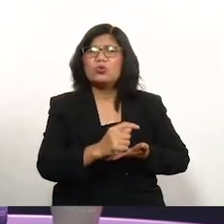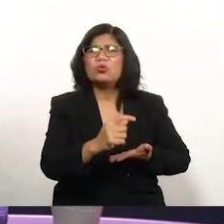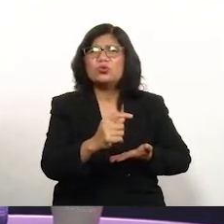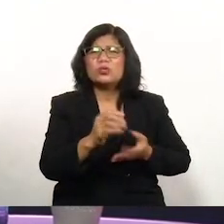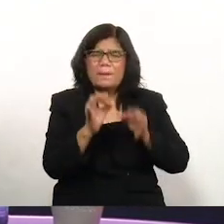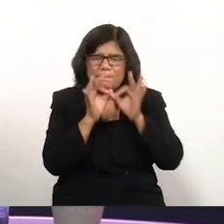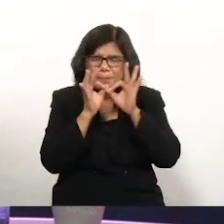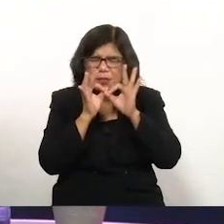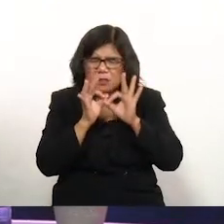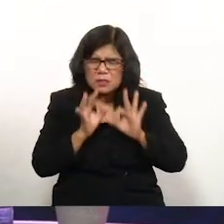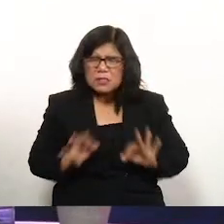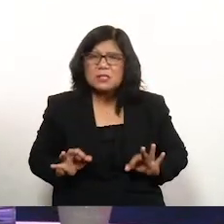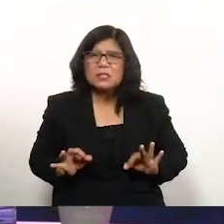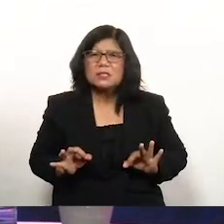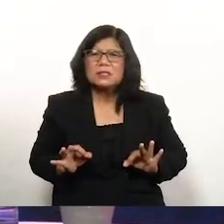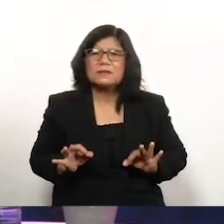hati yang bersih